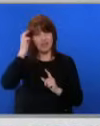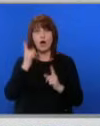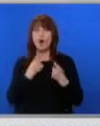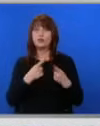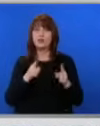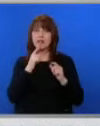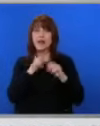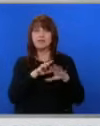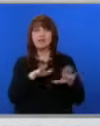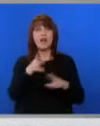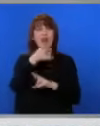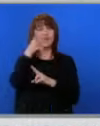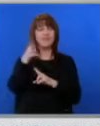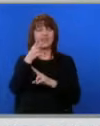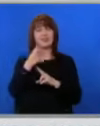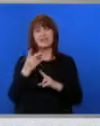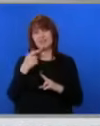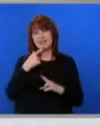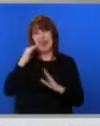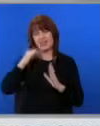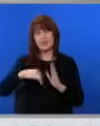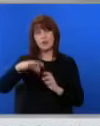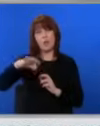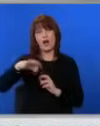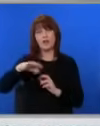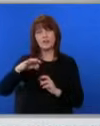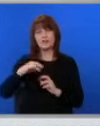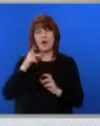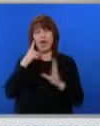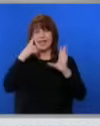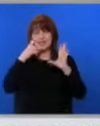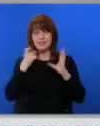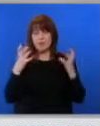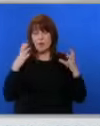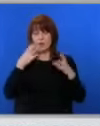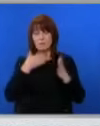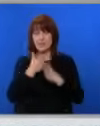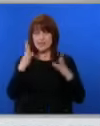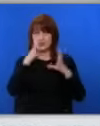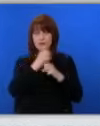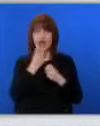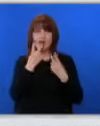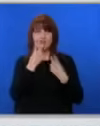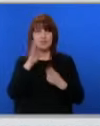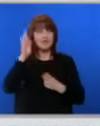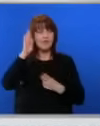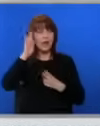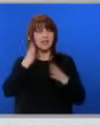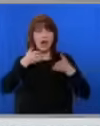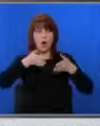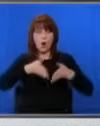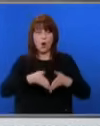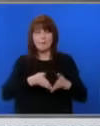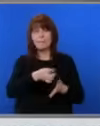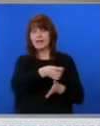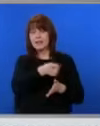управлението разпространиха видео с ниска резолюция, заснето в нощни условия. На кадрите се вижда военен кораб, който стреля по цели във водата,